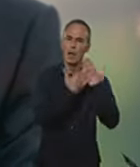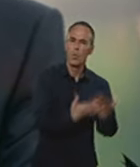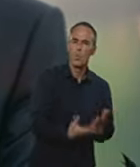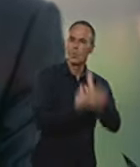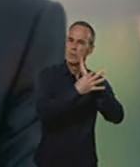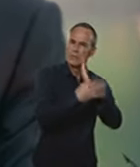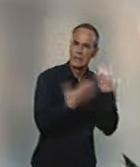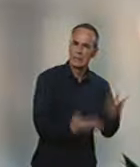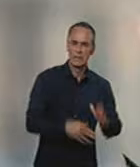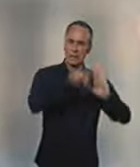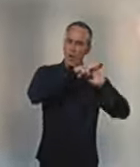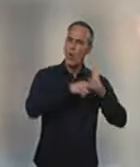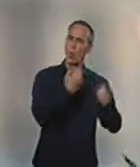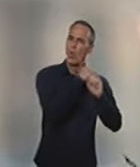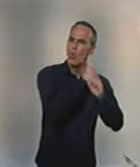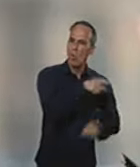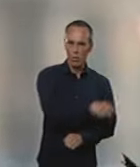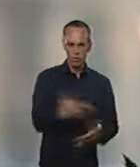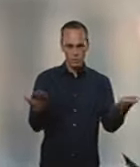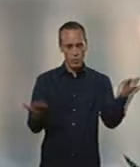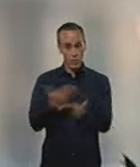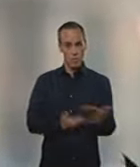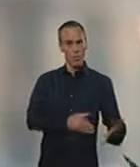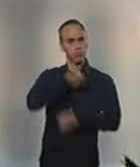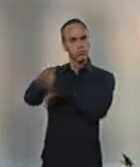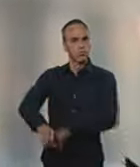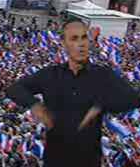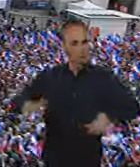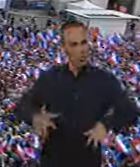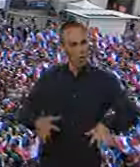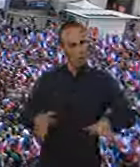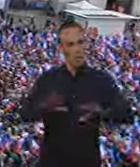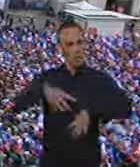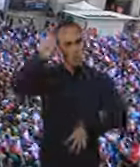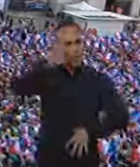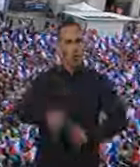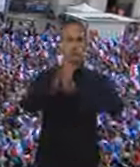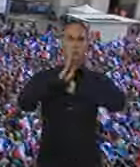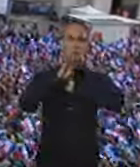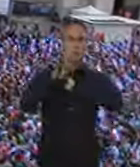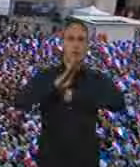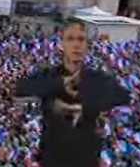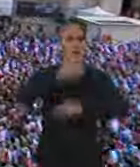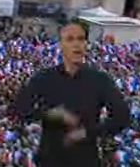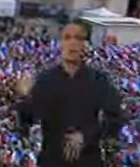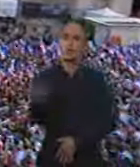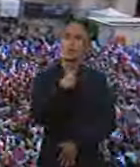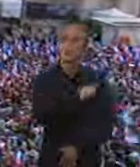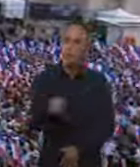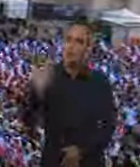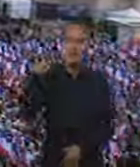à une situation qui ferait que l'Europe devienne une passoire nous n'avons pas fait l'UR pour